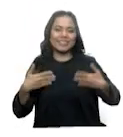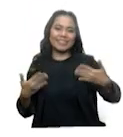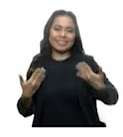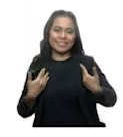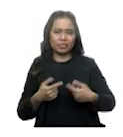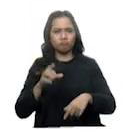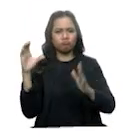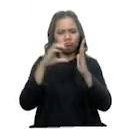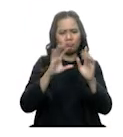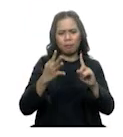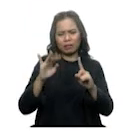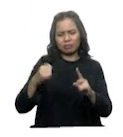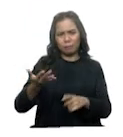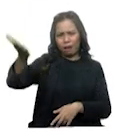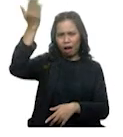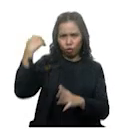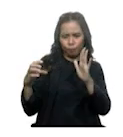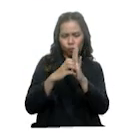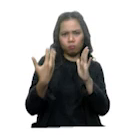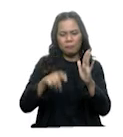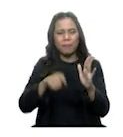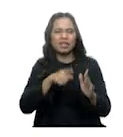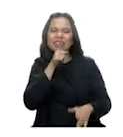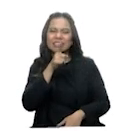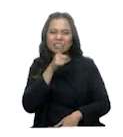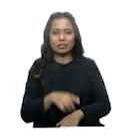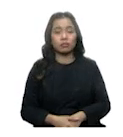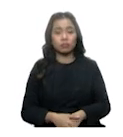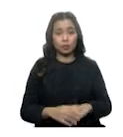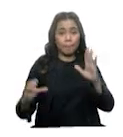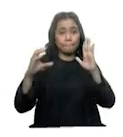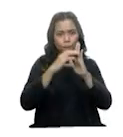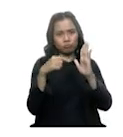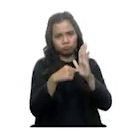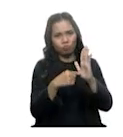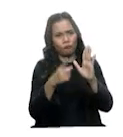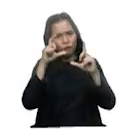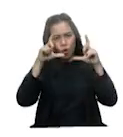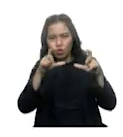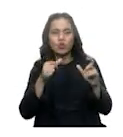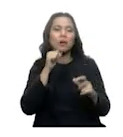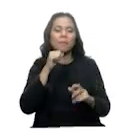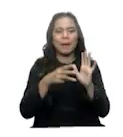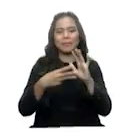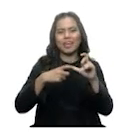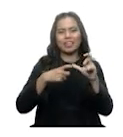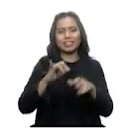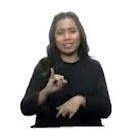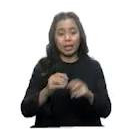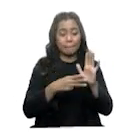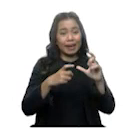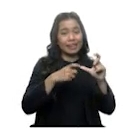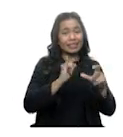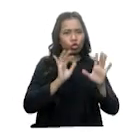asosiasi sepak bola Argentina adalah bahasa Inggris dalam poster terdapat foto Mega Bintang Lionel Messi selain Messi juga disertakan